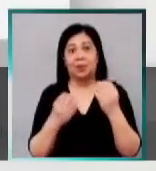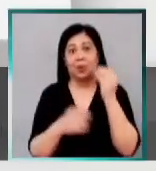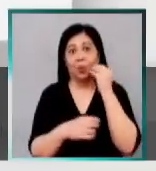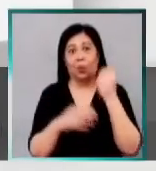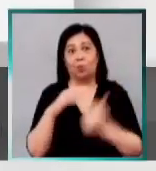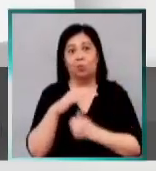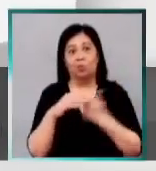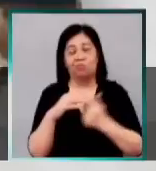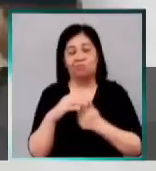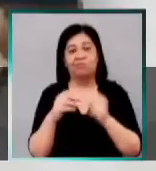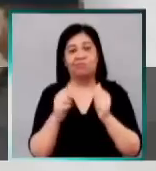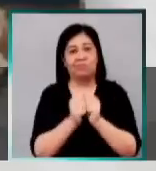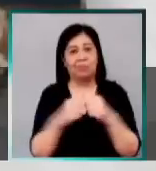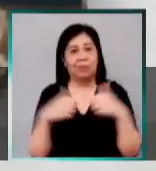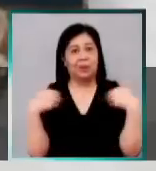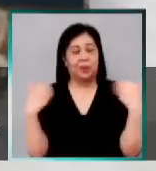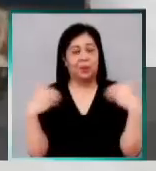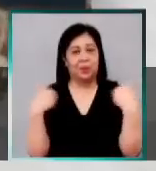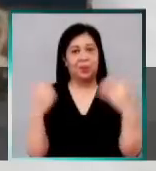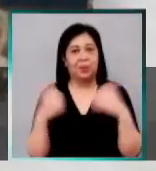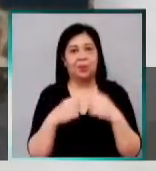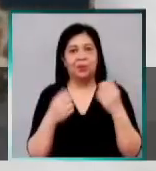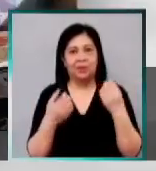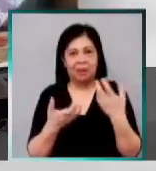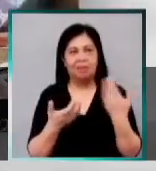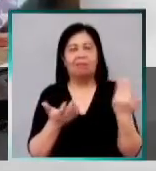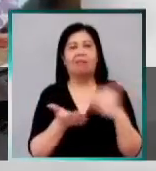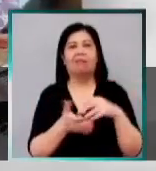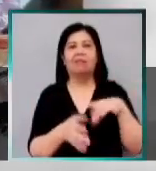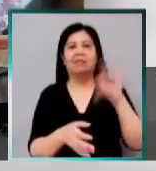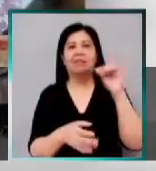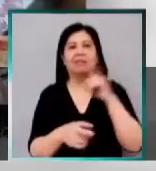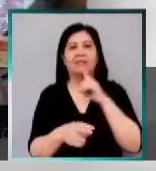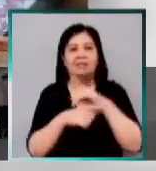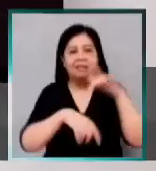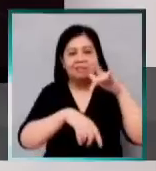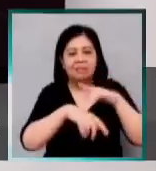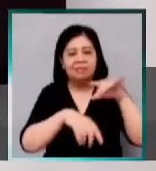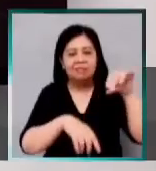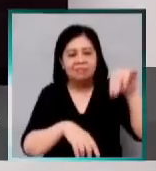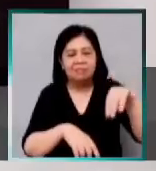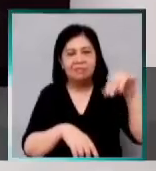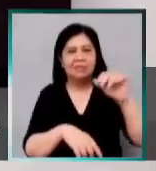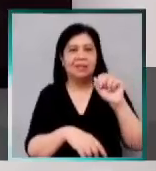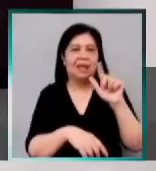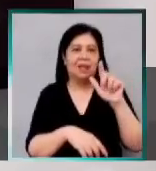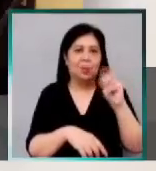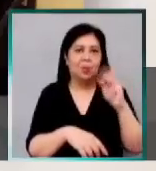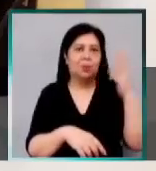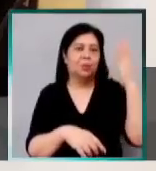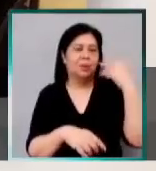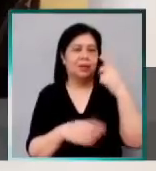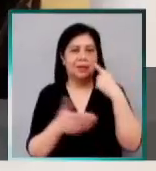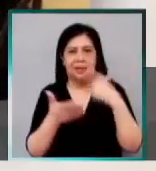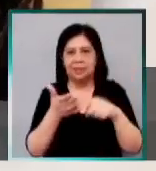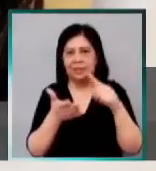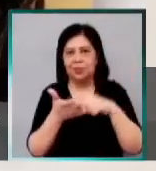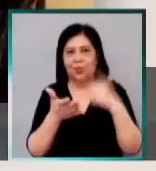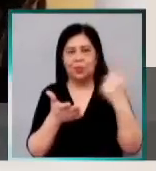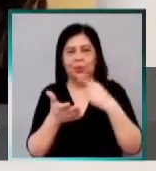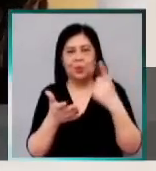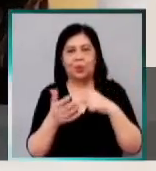mga kabataan, nare-rediscover ang saya ng mahawakan ng paborito nilang album na dati nakikita lang sa malamig na screen